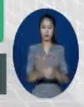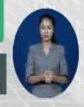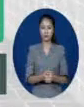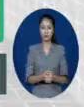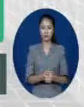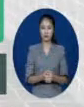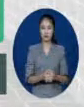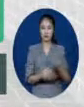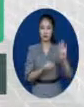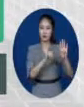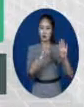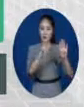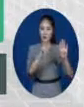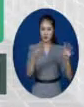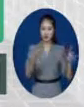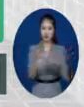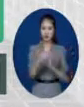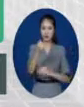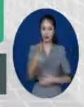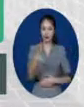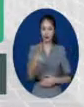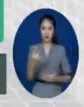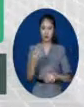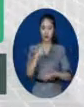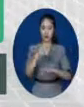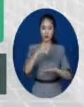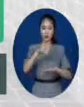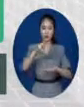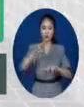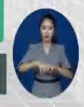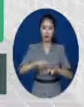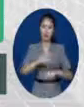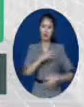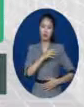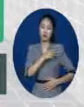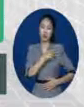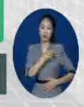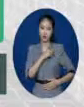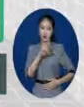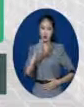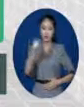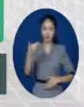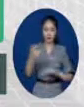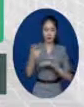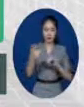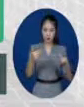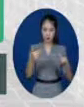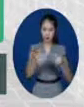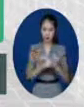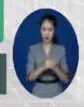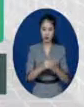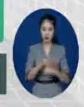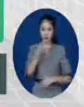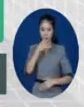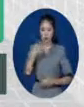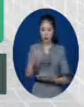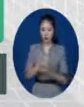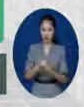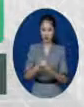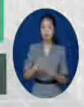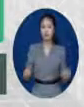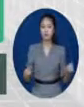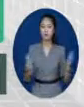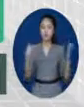천안시 4H 연합회 영농회원 29명은 지난 16일 공동 과제포에서 벼를 수확하는 행사를 가졌습니다.